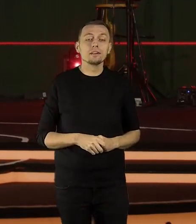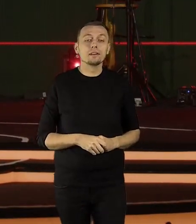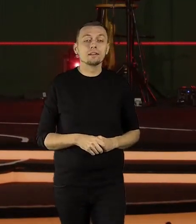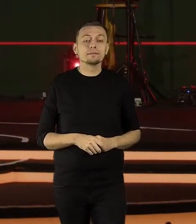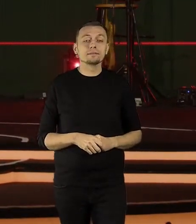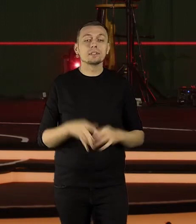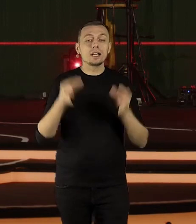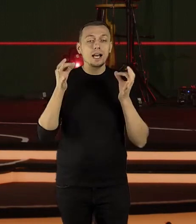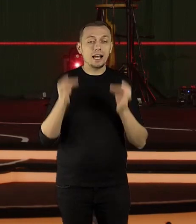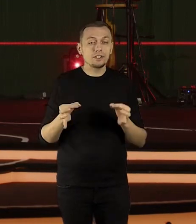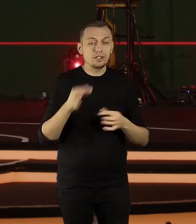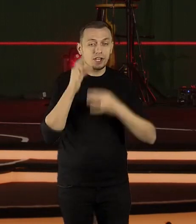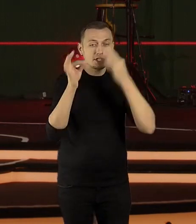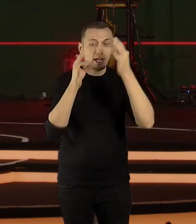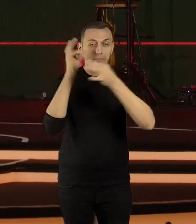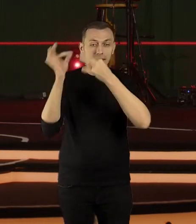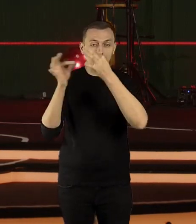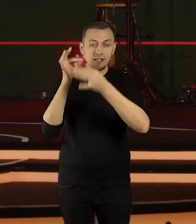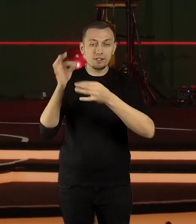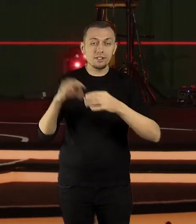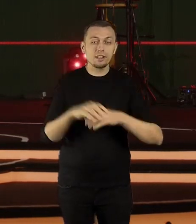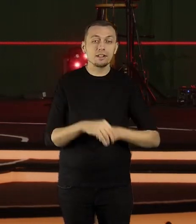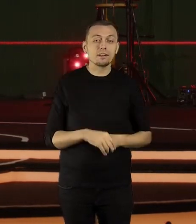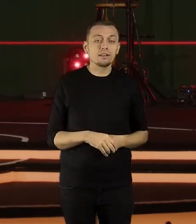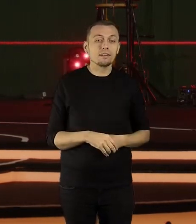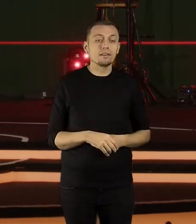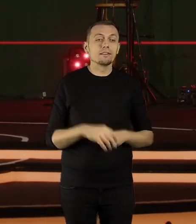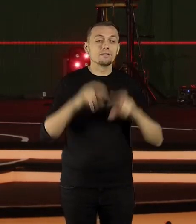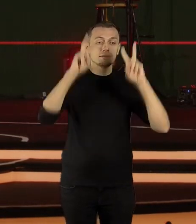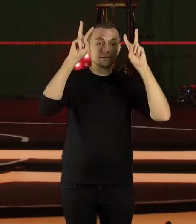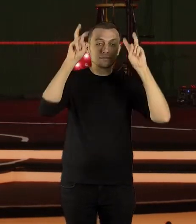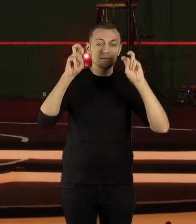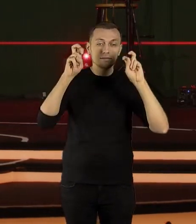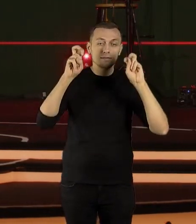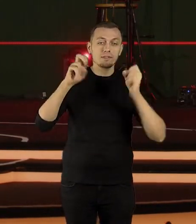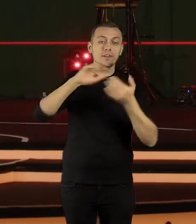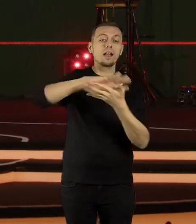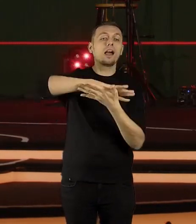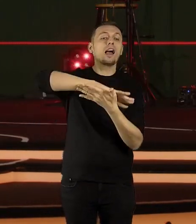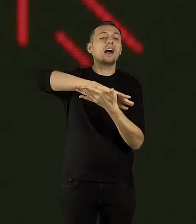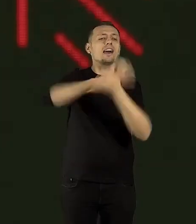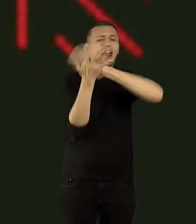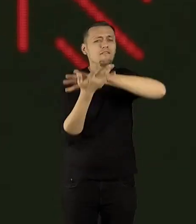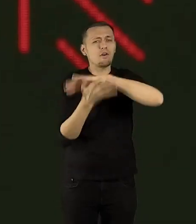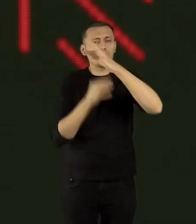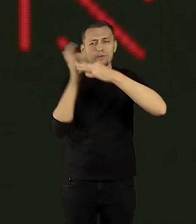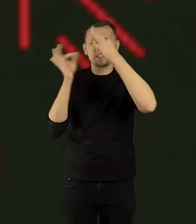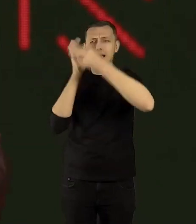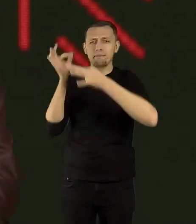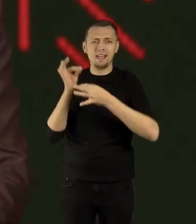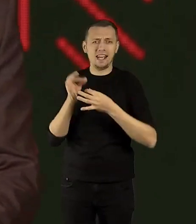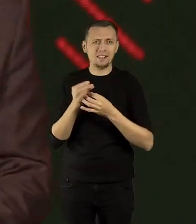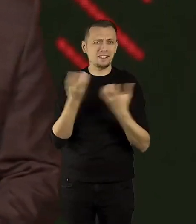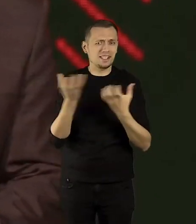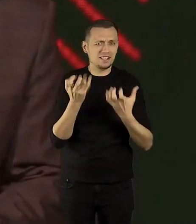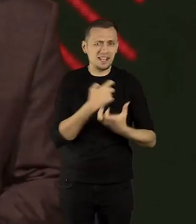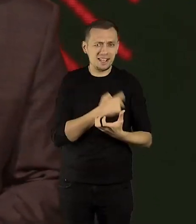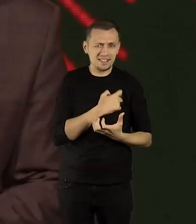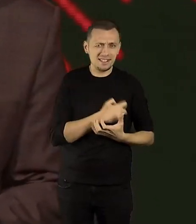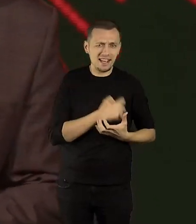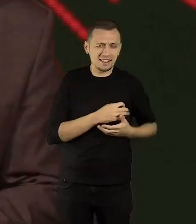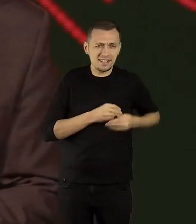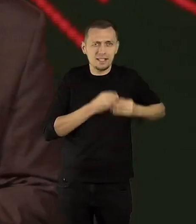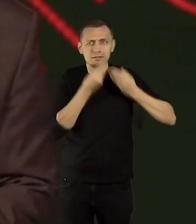zatytułowałem właśnie Rewolucyjna pieśń spod serca. Rewolucyjna pieśń